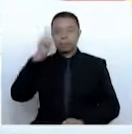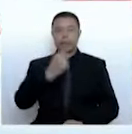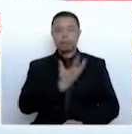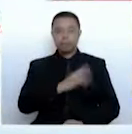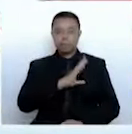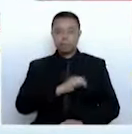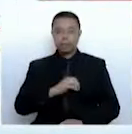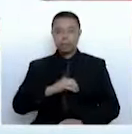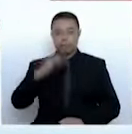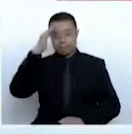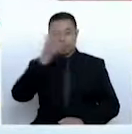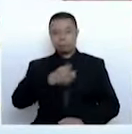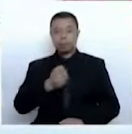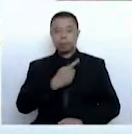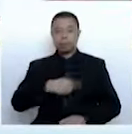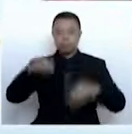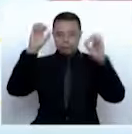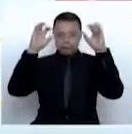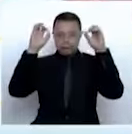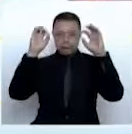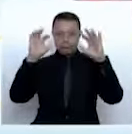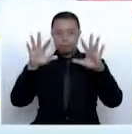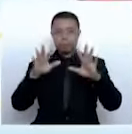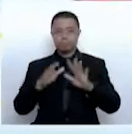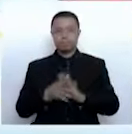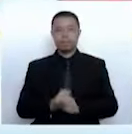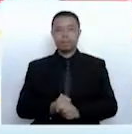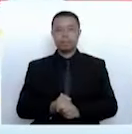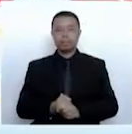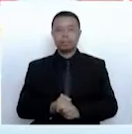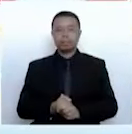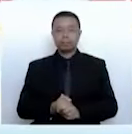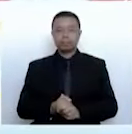Bismillahirrahmanirrahim. Assalamualaikum warahmatullahi wabarakatuh.